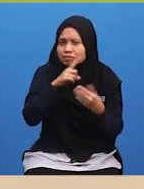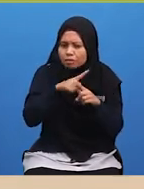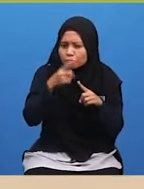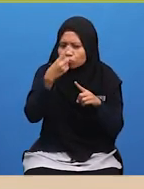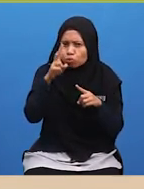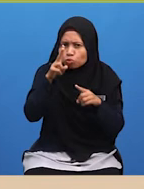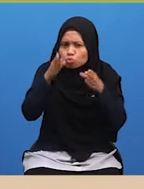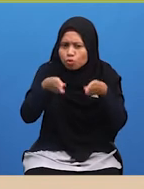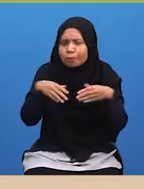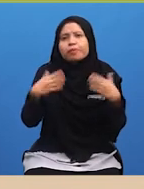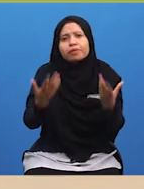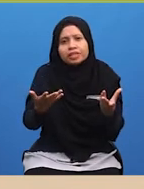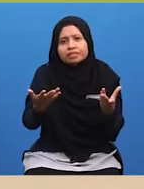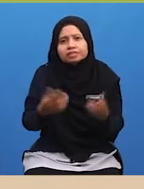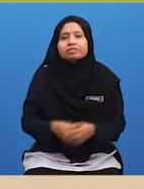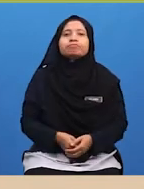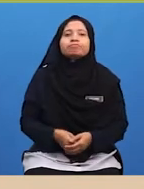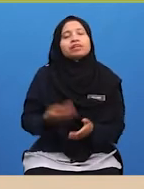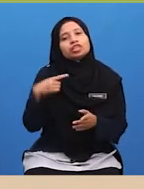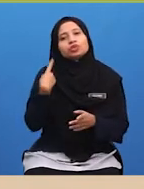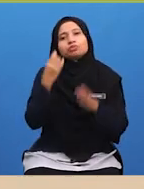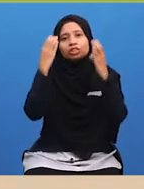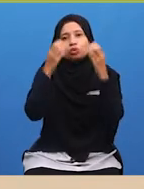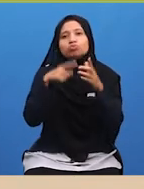Baiklah. Mari cikgu tunjukkan.